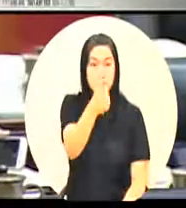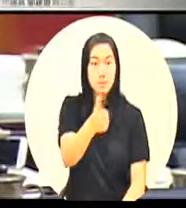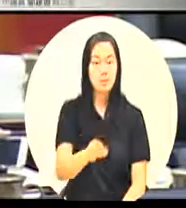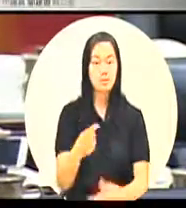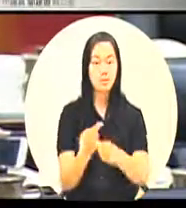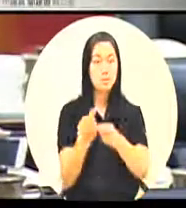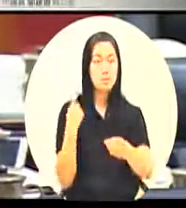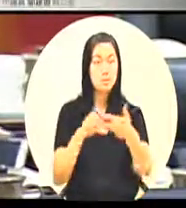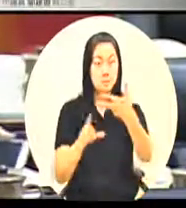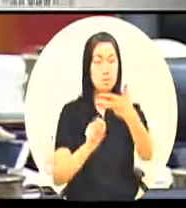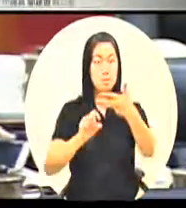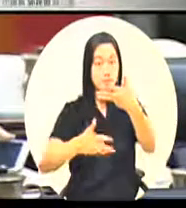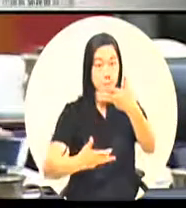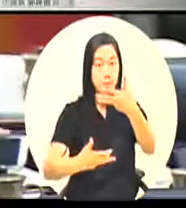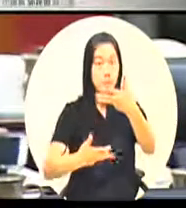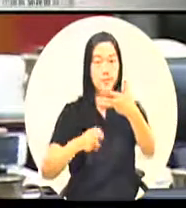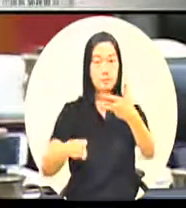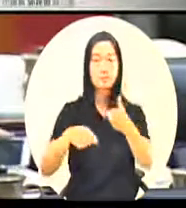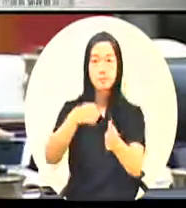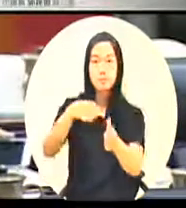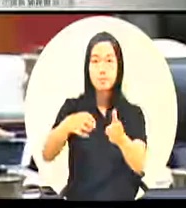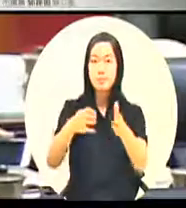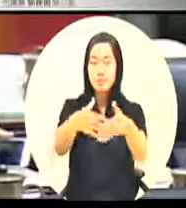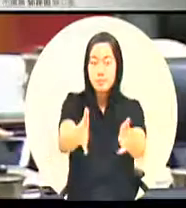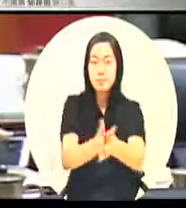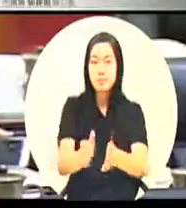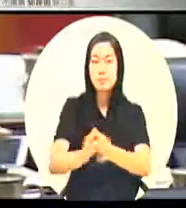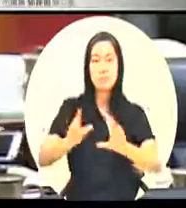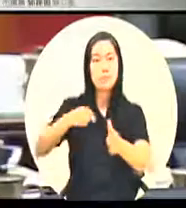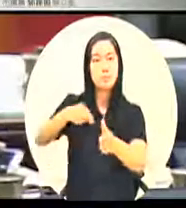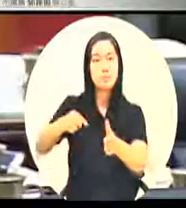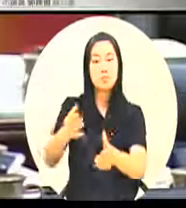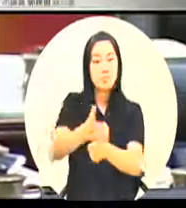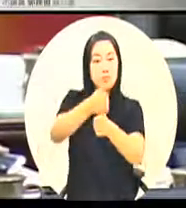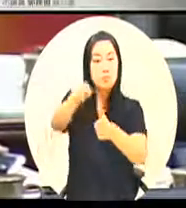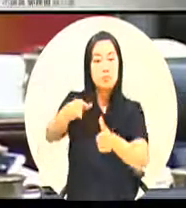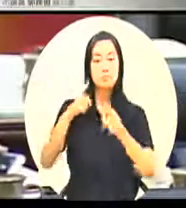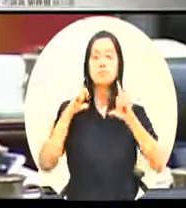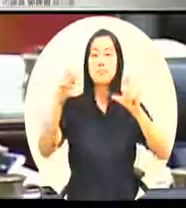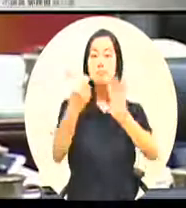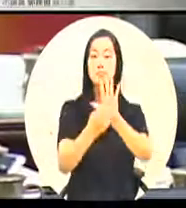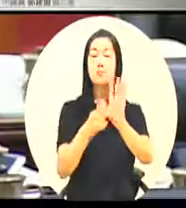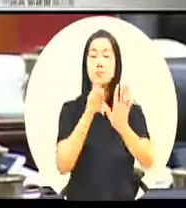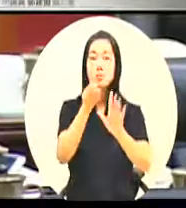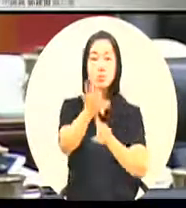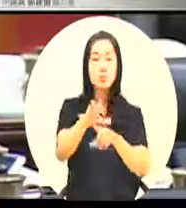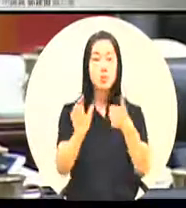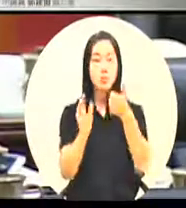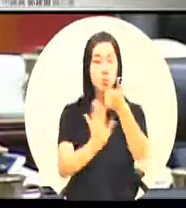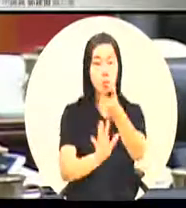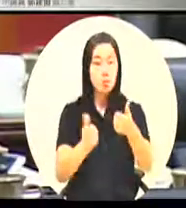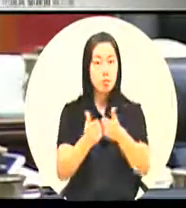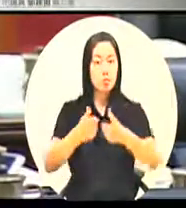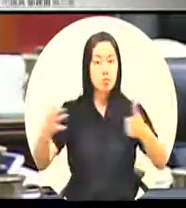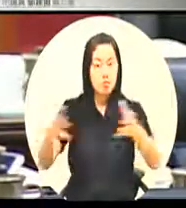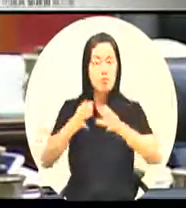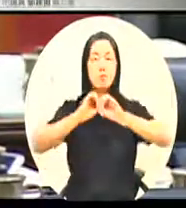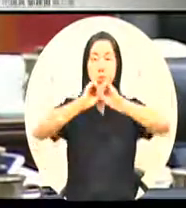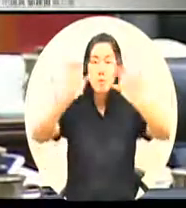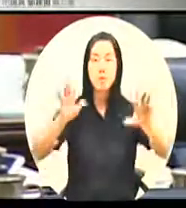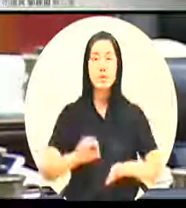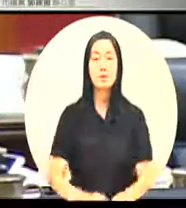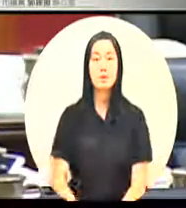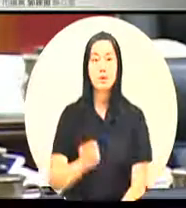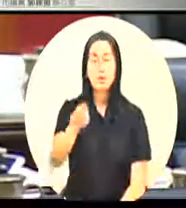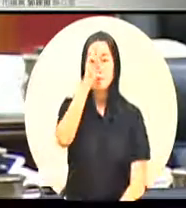8月19日，教育部的这个国教署马上跳出来，也跟农委会一起宣布，我们所有的